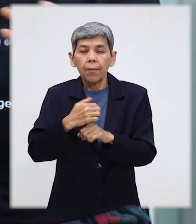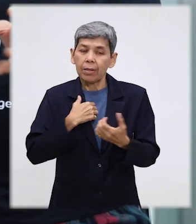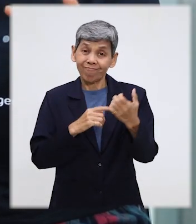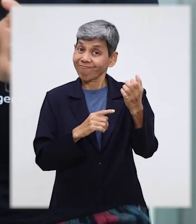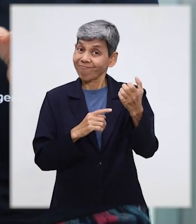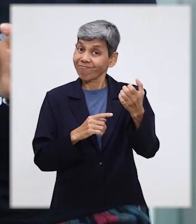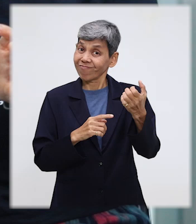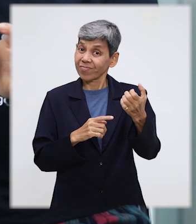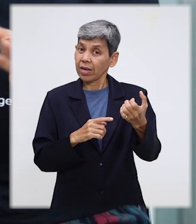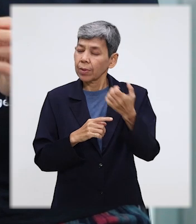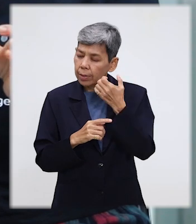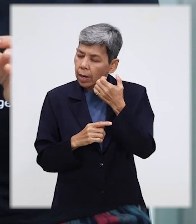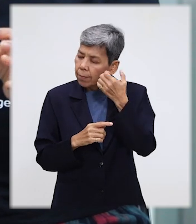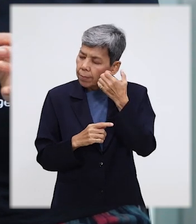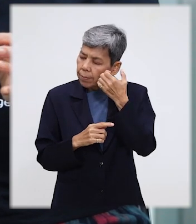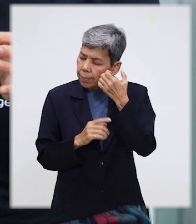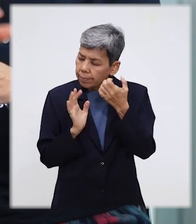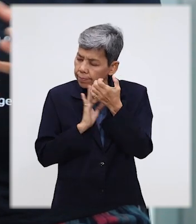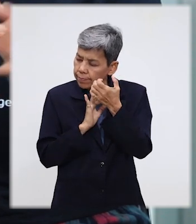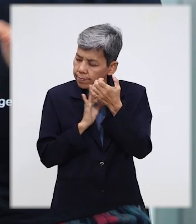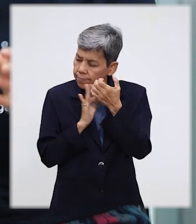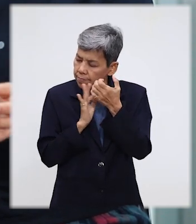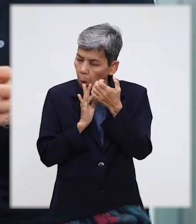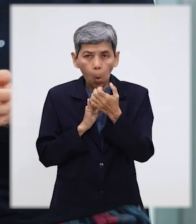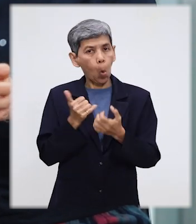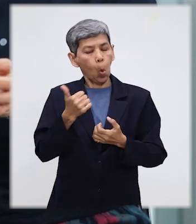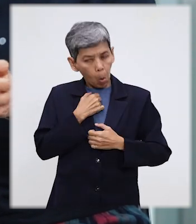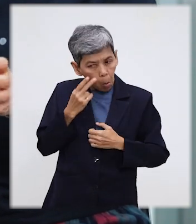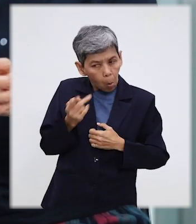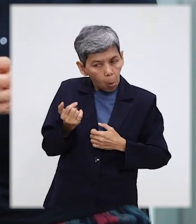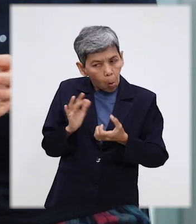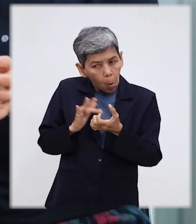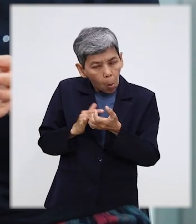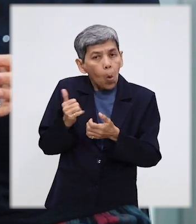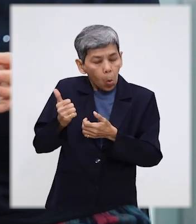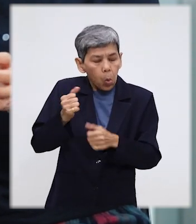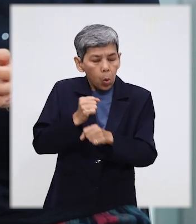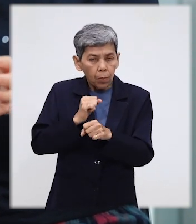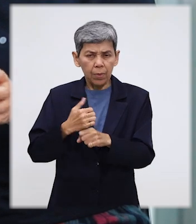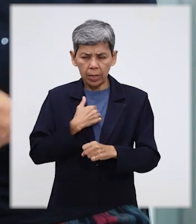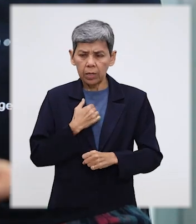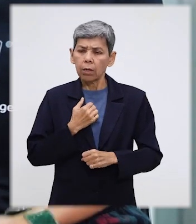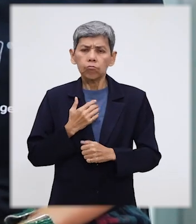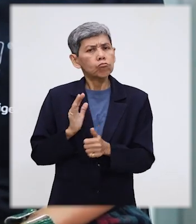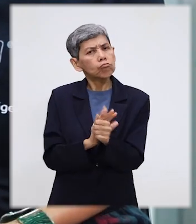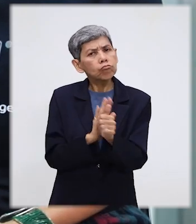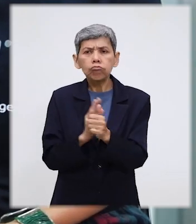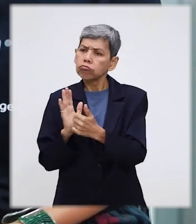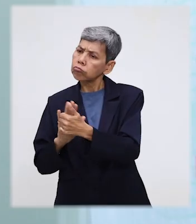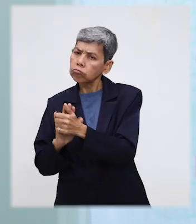ท์ใช้ออนไลน์กันเยอะเขาใช้ได้คล่องมากด้วยนะฮะแล้วก็เขาจะดูแลซึ่งกัน